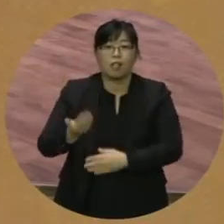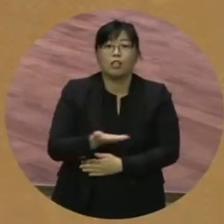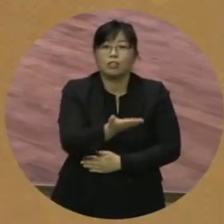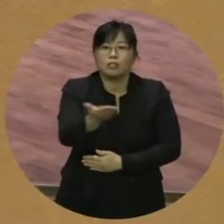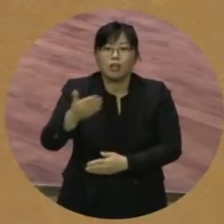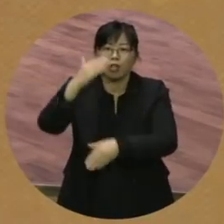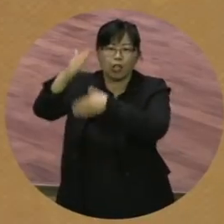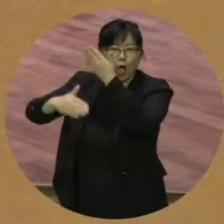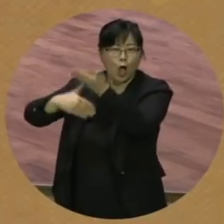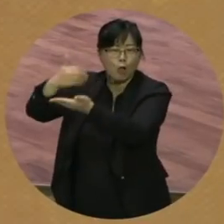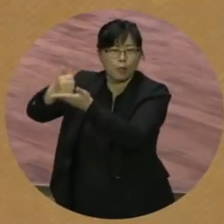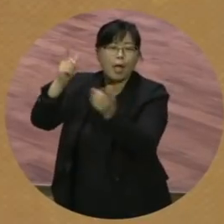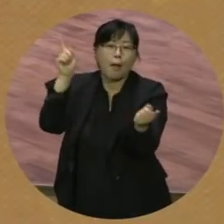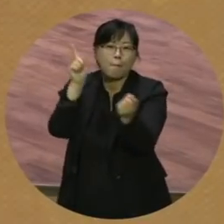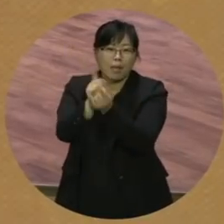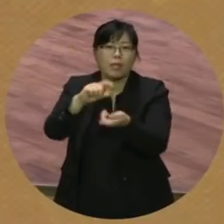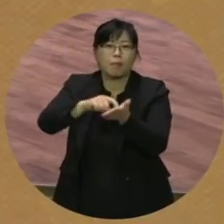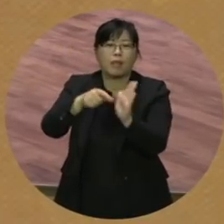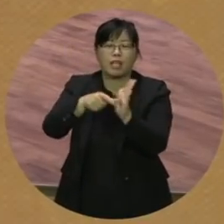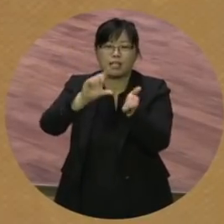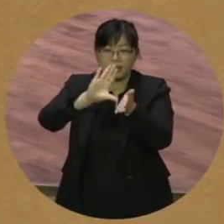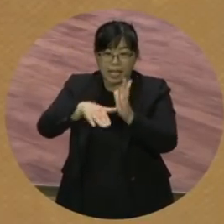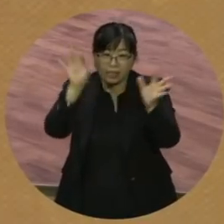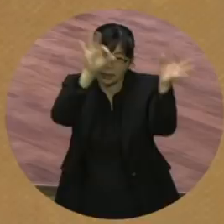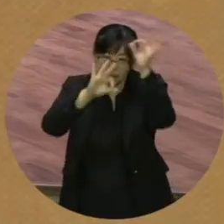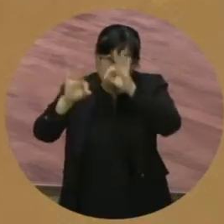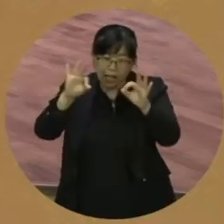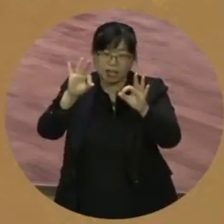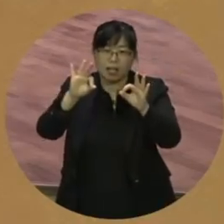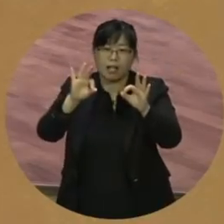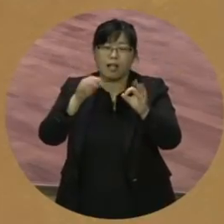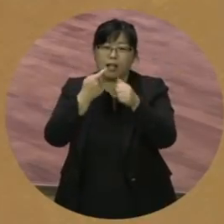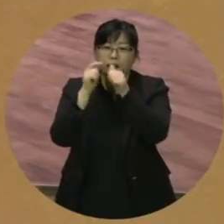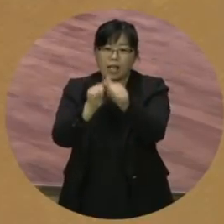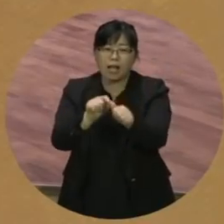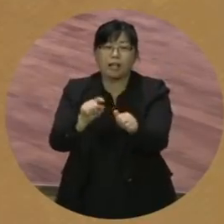너희는 여호와를 만날 만한 때에 찾으라.